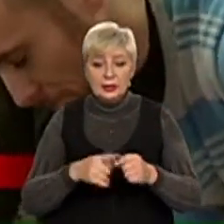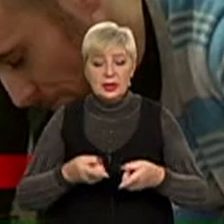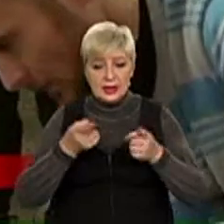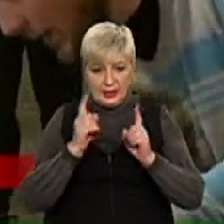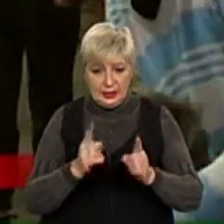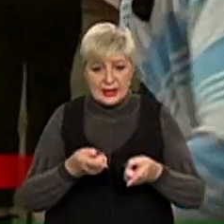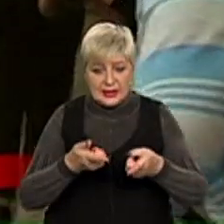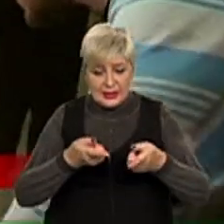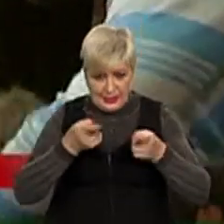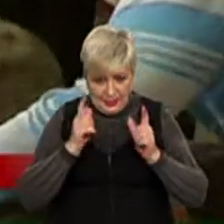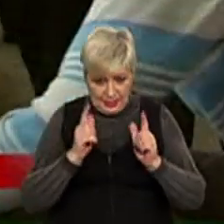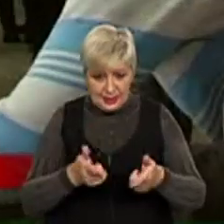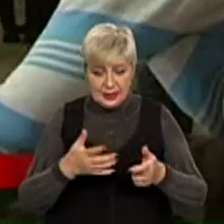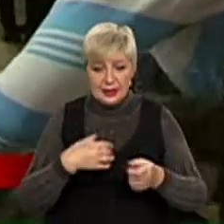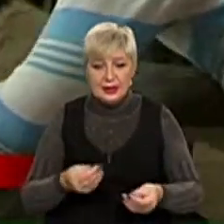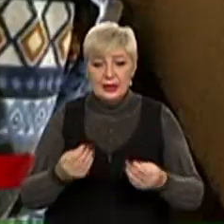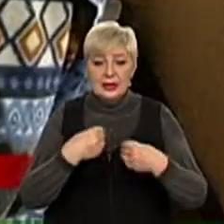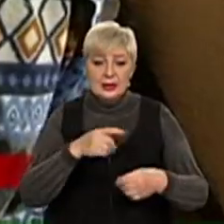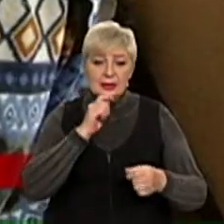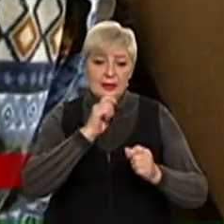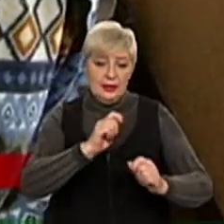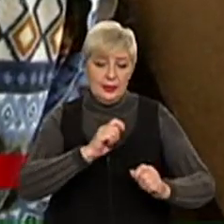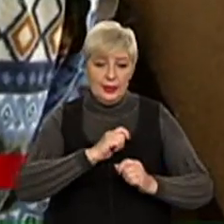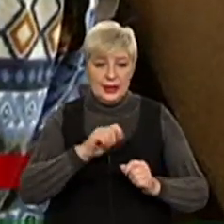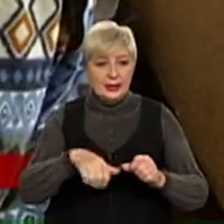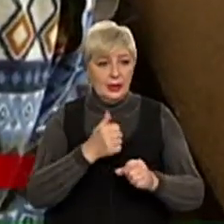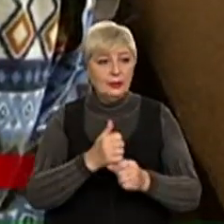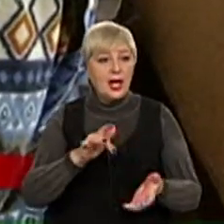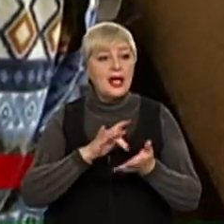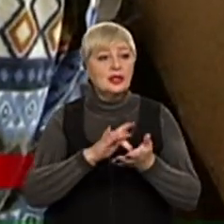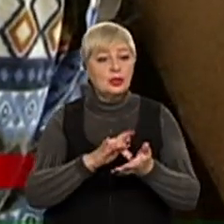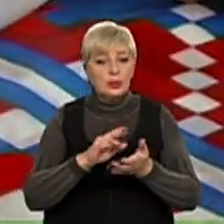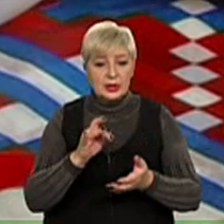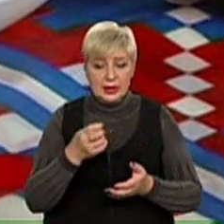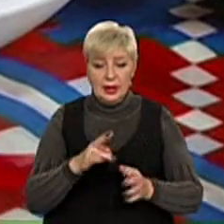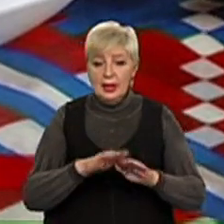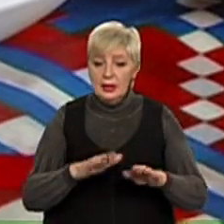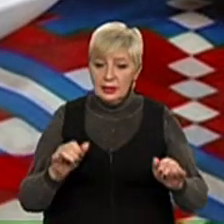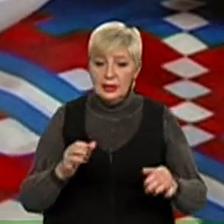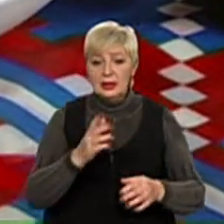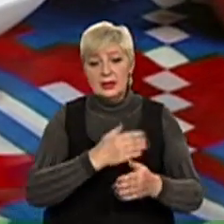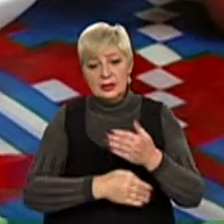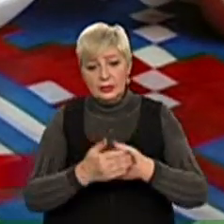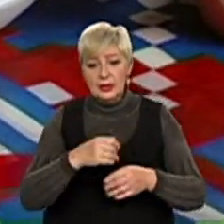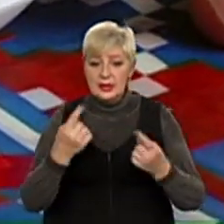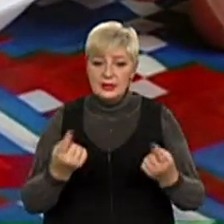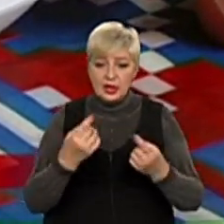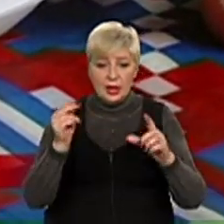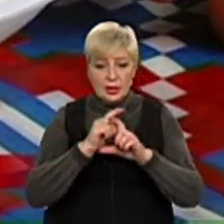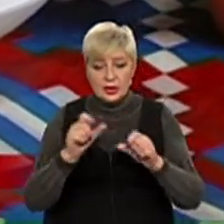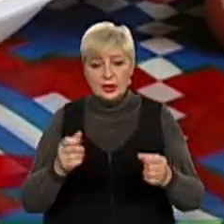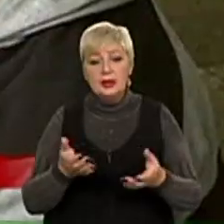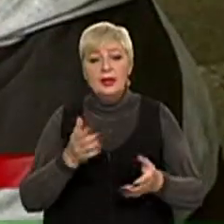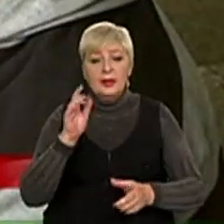согласилась предоставить приз главный – це екскурсію. Організатори сподіваються, що діти з інклюзивних та звичайних шкіл товаришуватимуть і